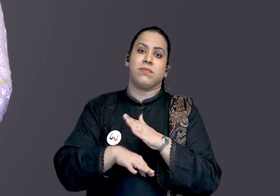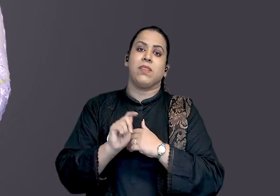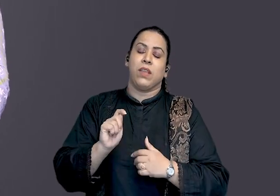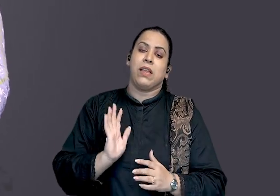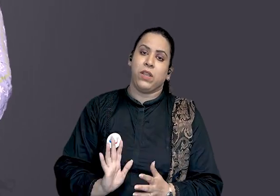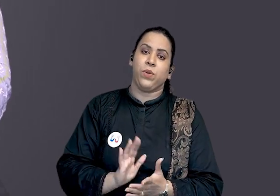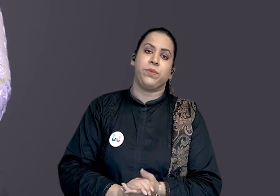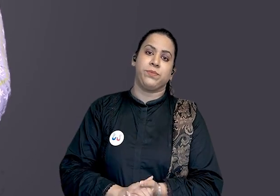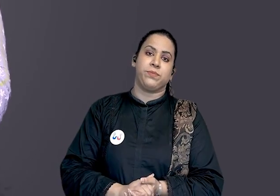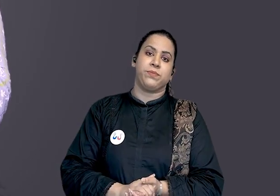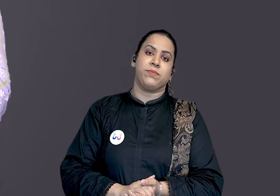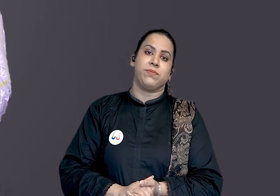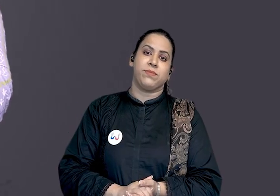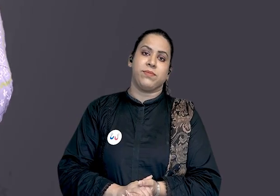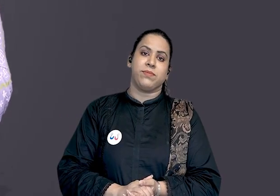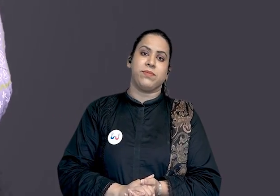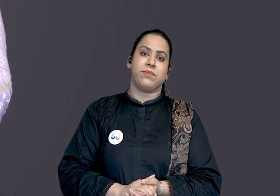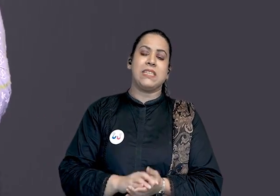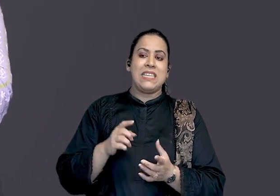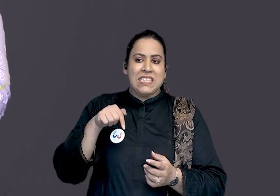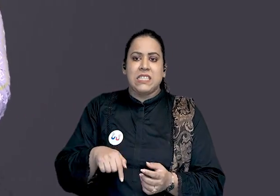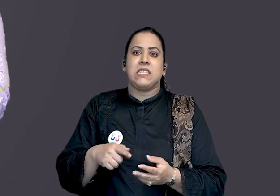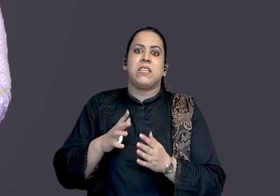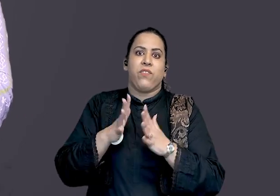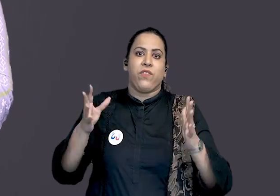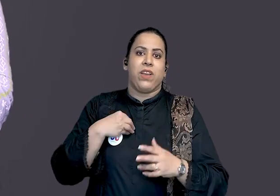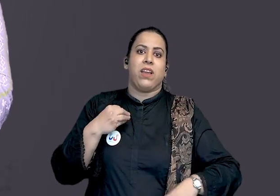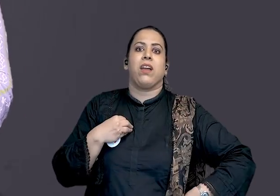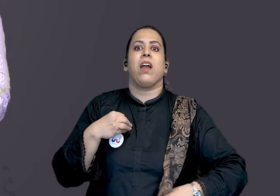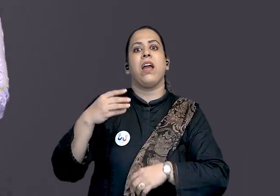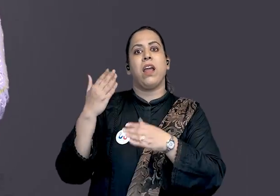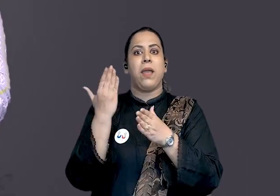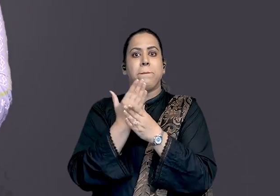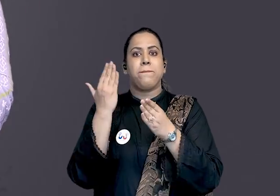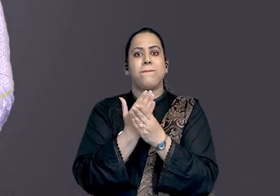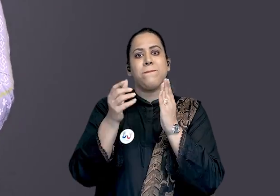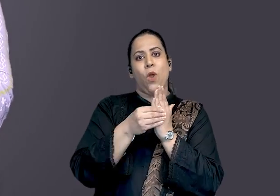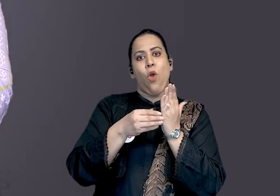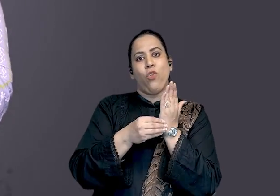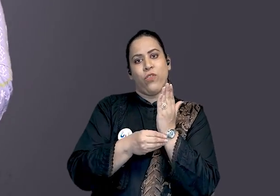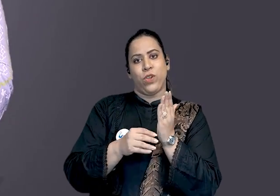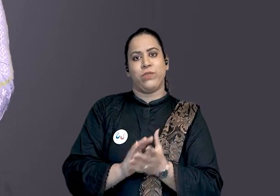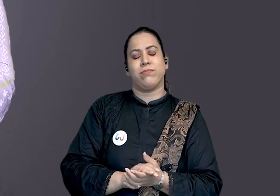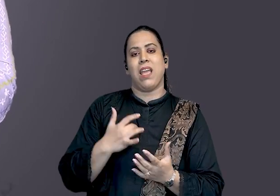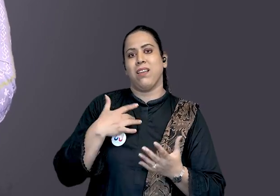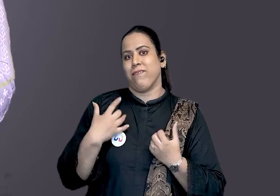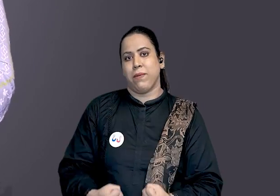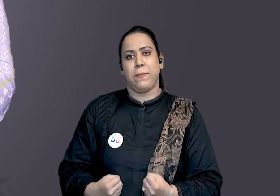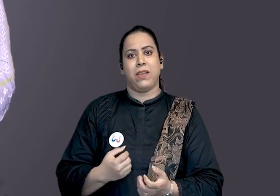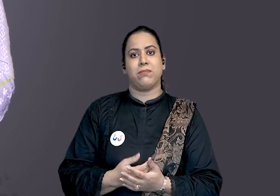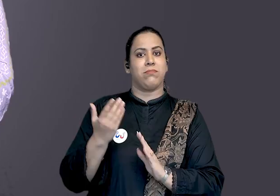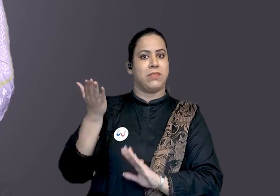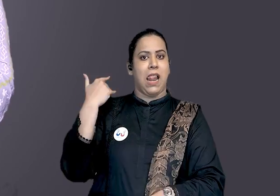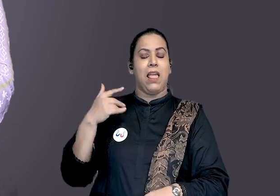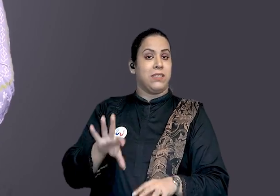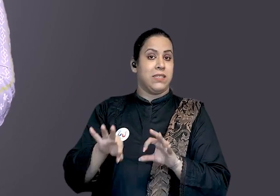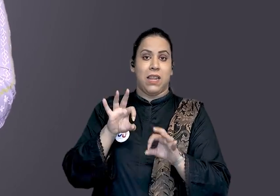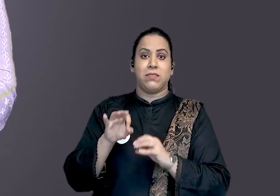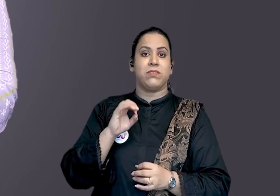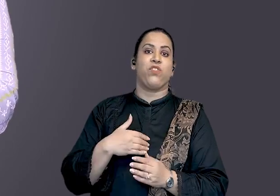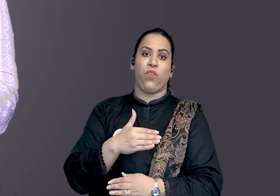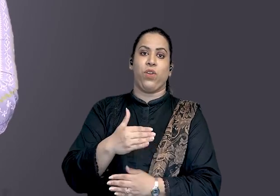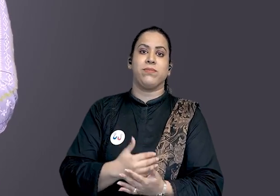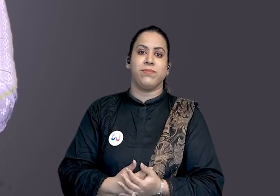वो पंजाब आर्काइव्स में एज अ डायरेक्टर ऑफ पंजाब आर्काइव्स में इस वक्त काम कर रही हूँ. दिस इज़ अ वेरी इंटरेस्टिंग